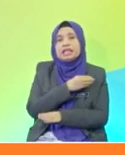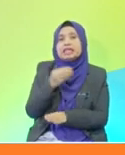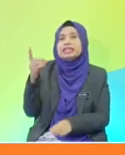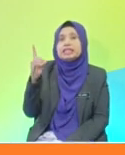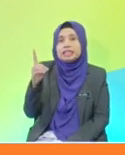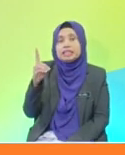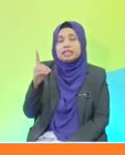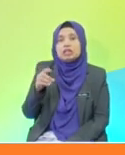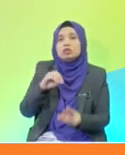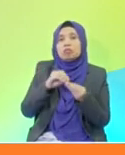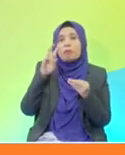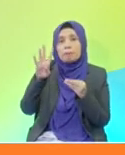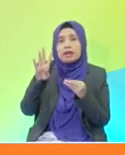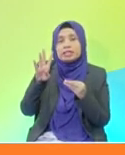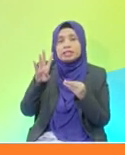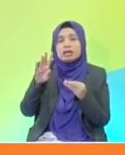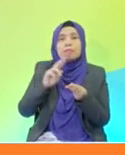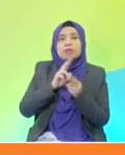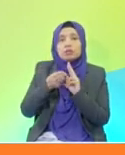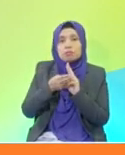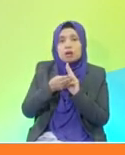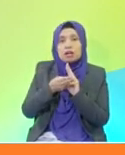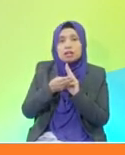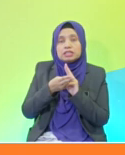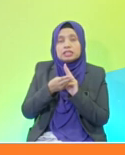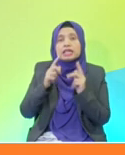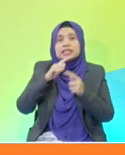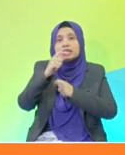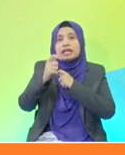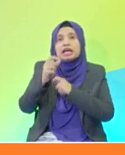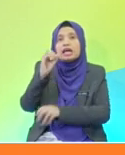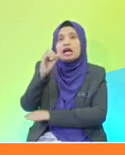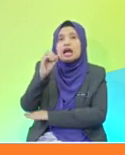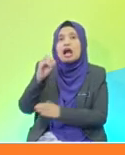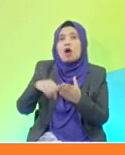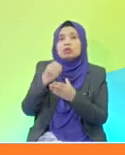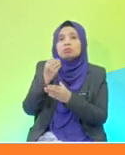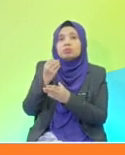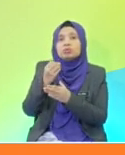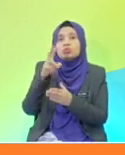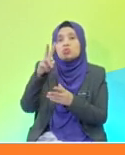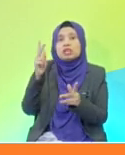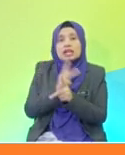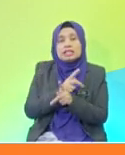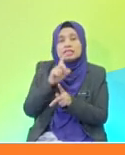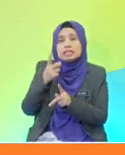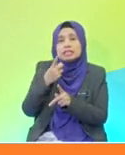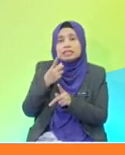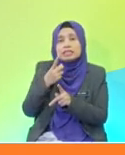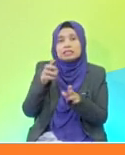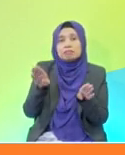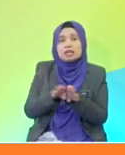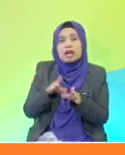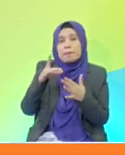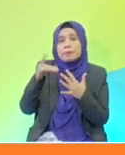daya gempa berubah secara langsung dengan tingkat output juga keluar sebanyak dua kali saja sebagai pilihan jawaban